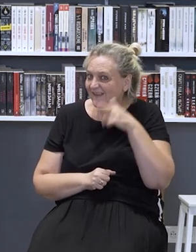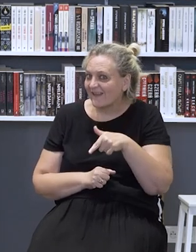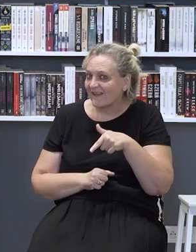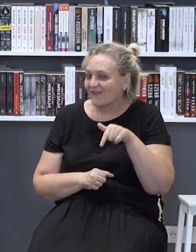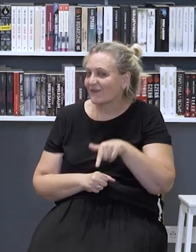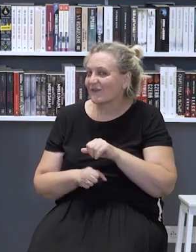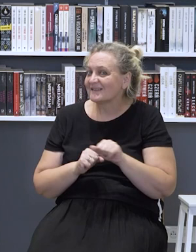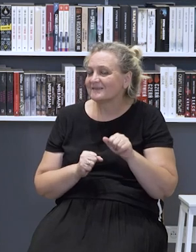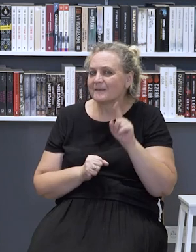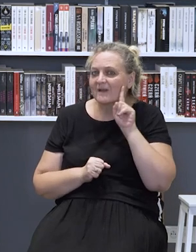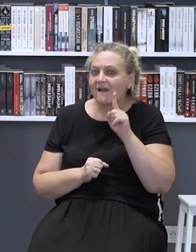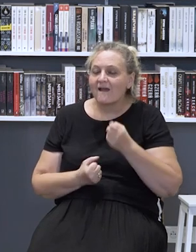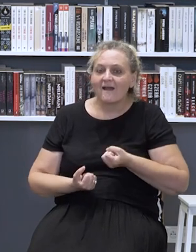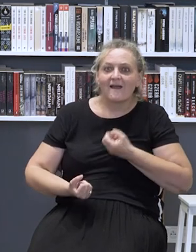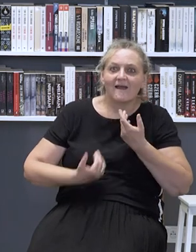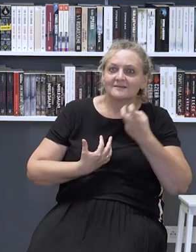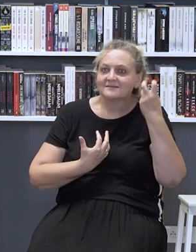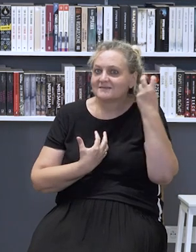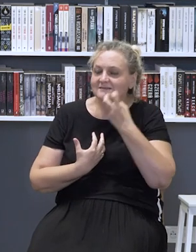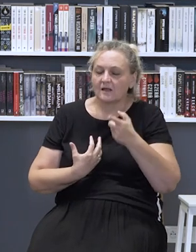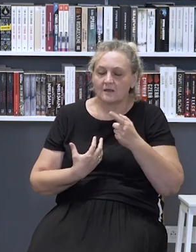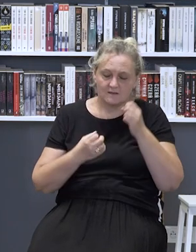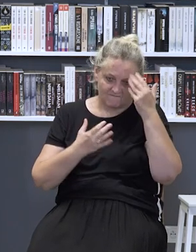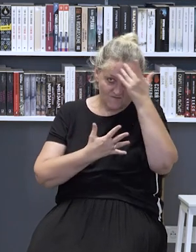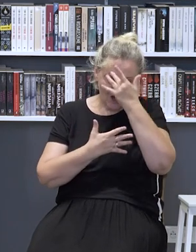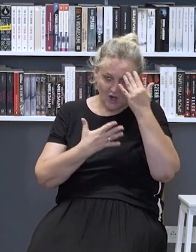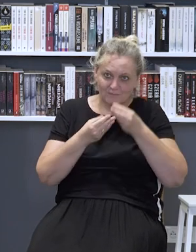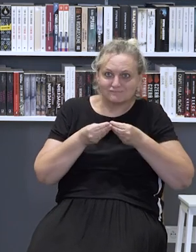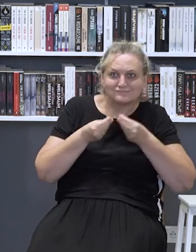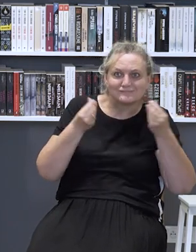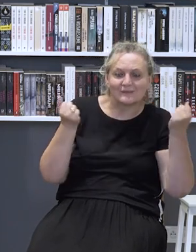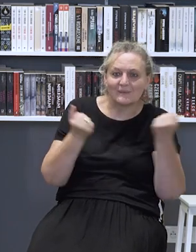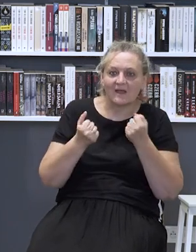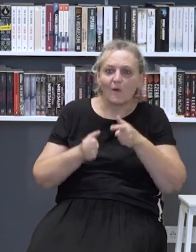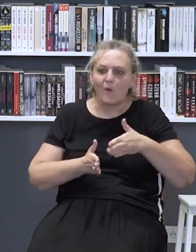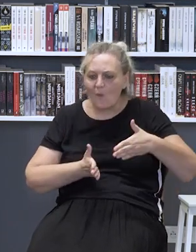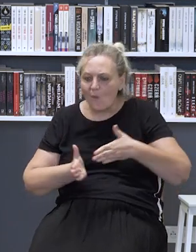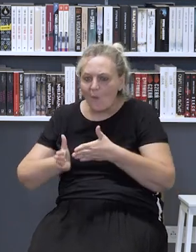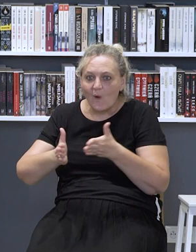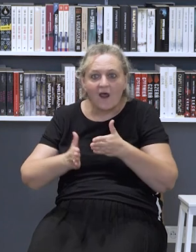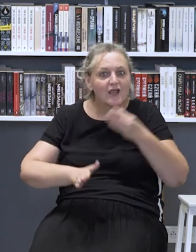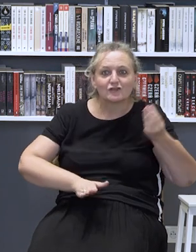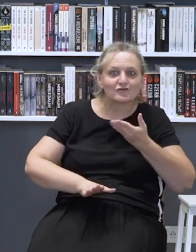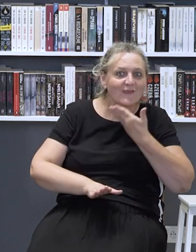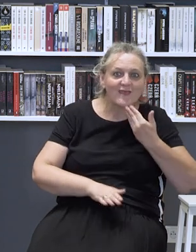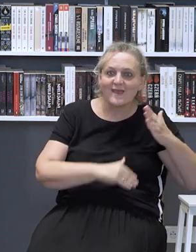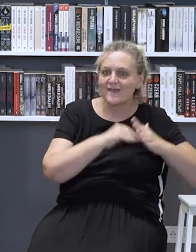jest inspirujące, nie? Jak pobudza wyobraźnię. Są narysowane ulice, których jeszcze nie